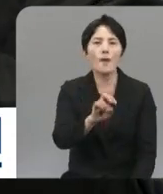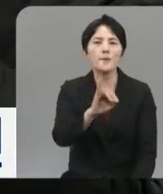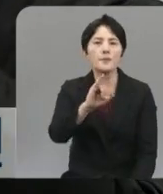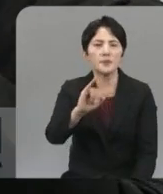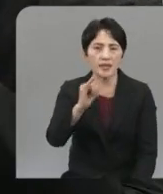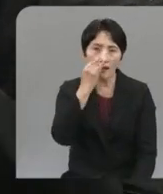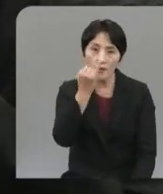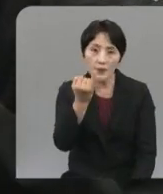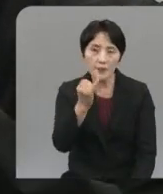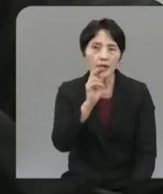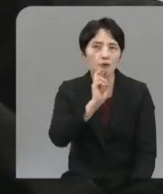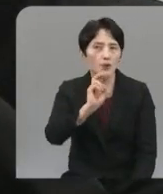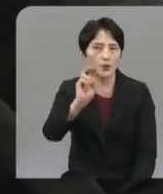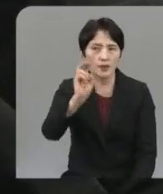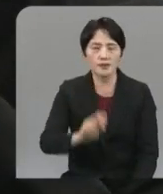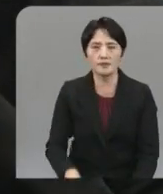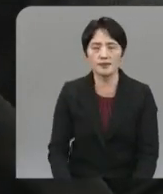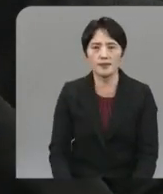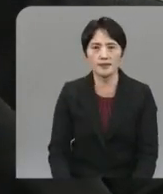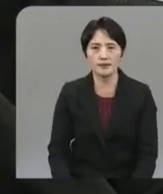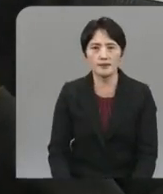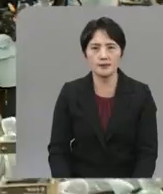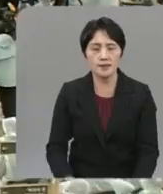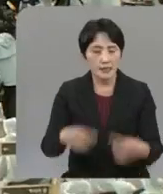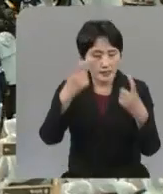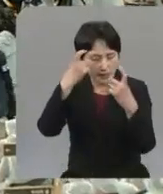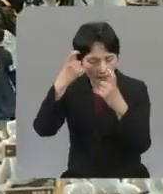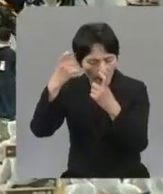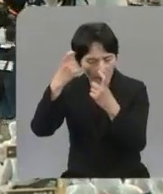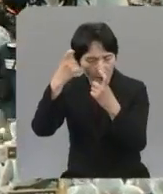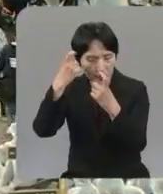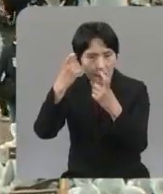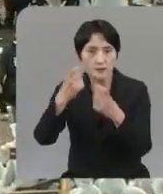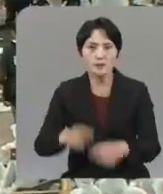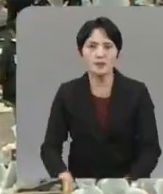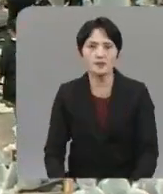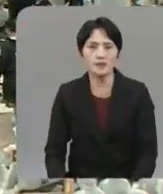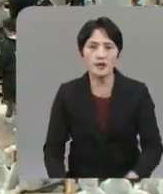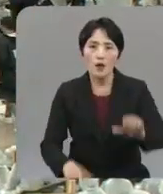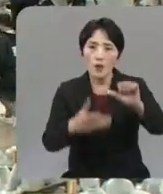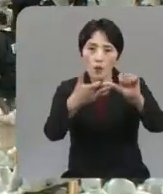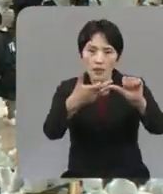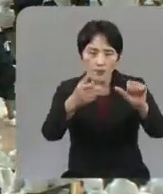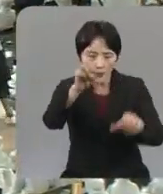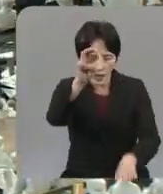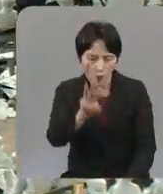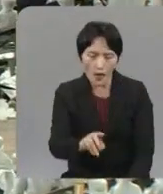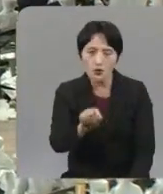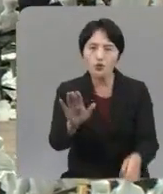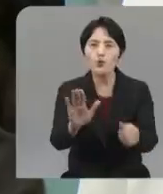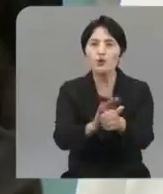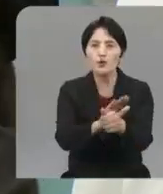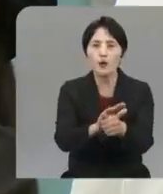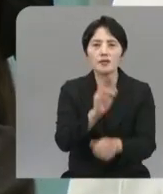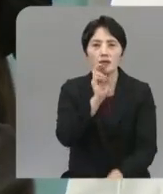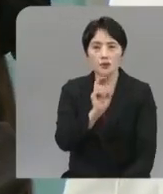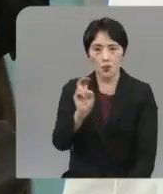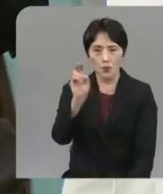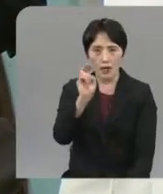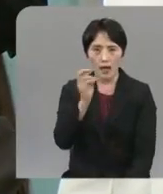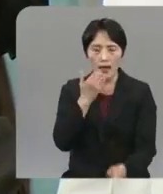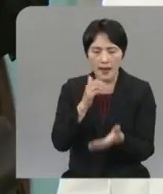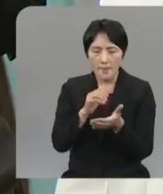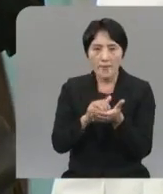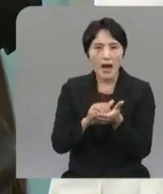отметил глава государства почти в память погибших он сказал Что является историческим местом где